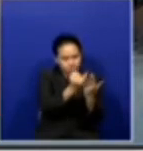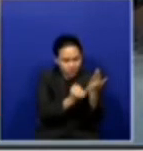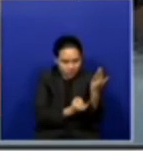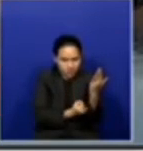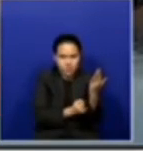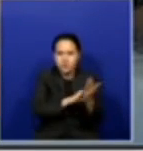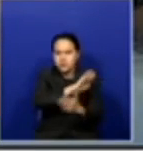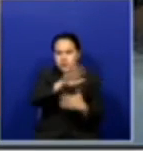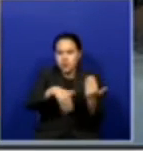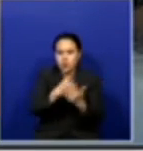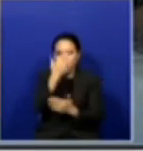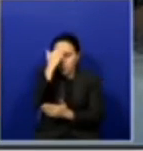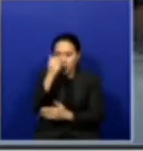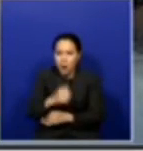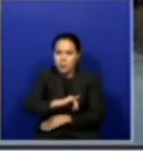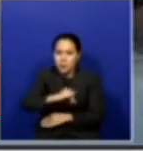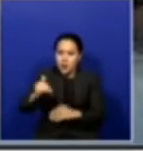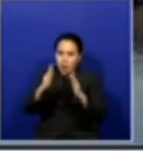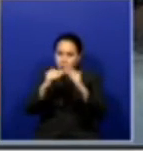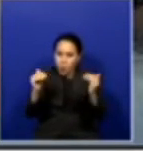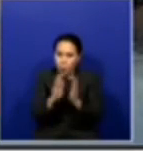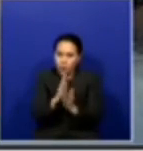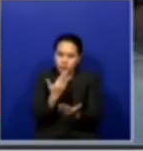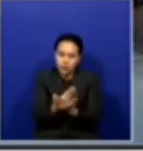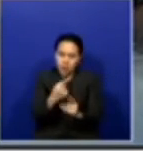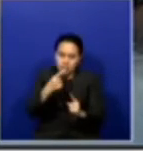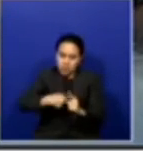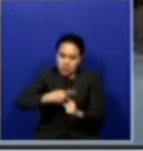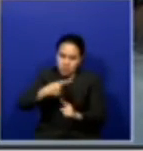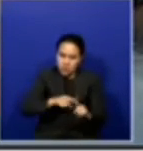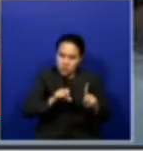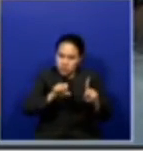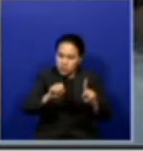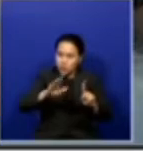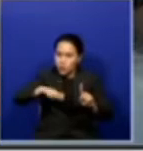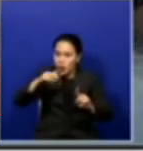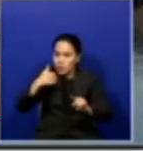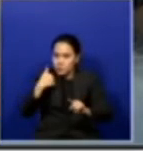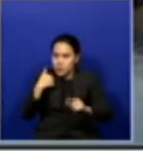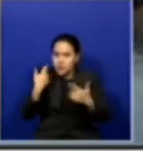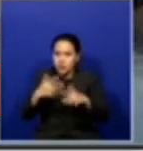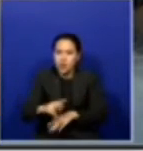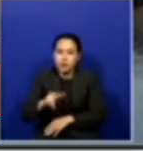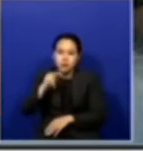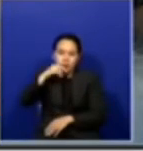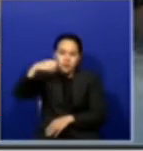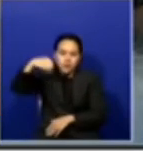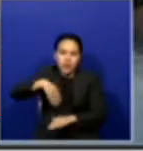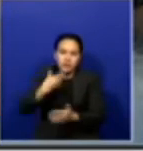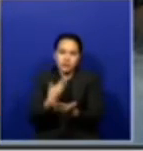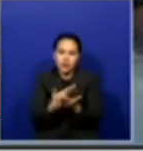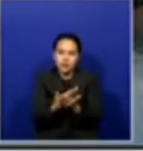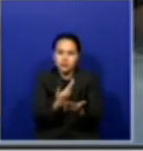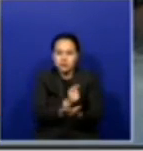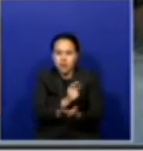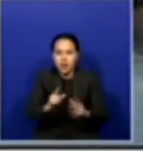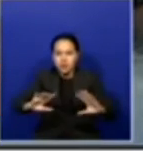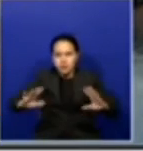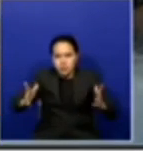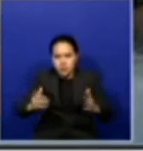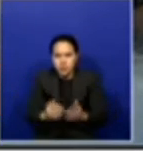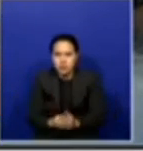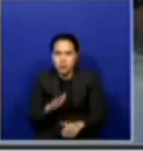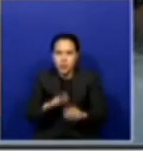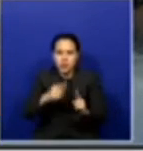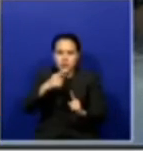ป็นเดือนละ 100,000 บาทหรือแสนกว่าบาทนะฮะวัดก็ติดค้างค่าไฟกับราชการมา 2-3 เดือนนะครับ